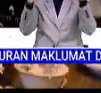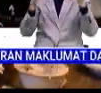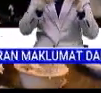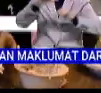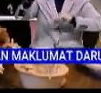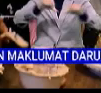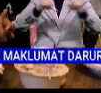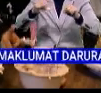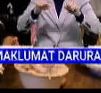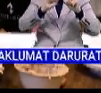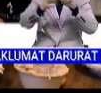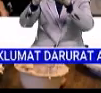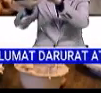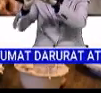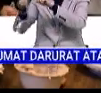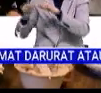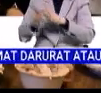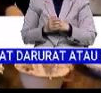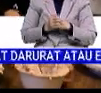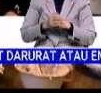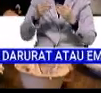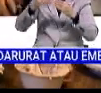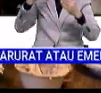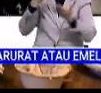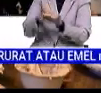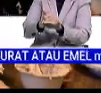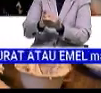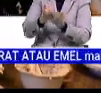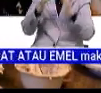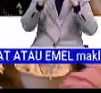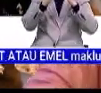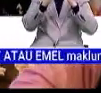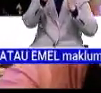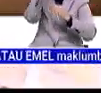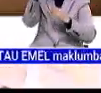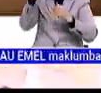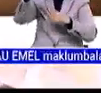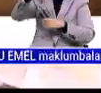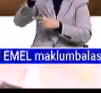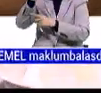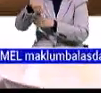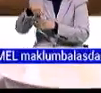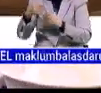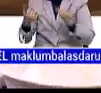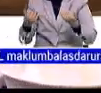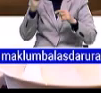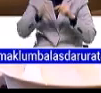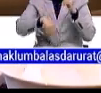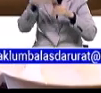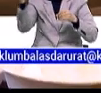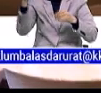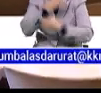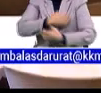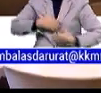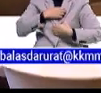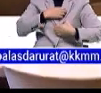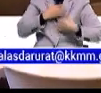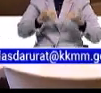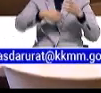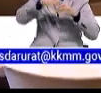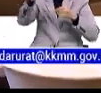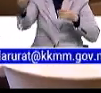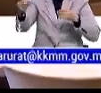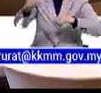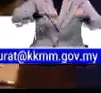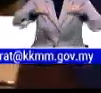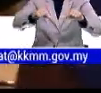diorang dapat buat kan. Daripada sebelum duduk kat rumah sebab kan MCO, so kita orang tak boleh keluar, enjoy kat luar kan. Bila dia